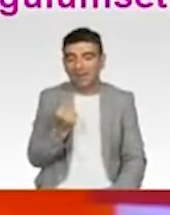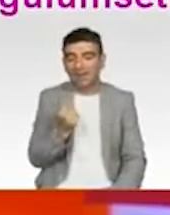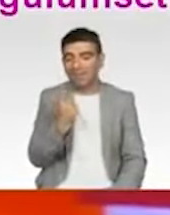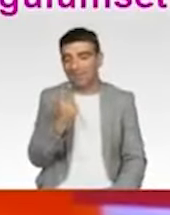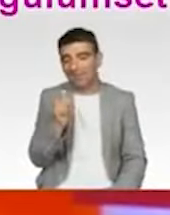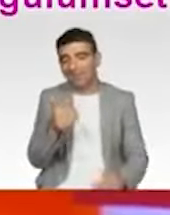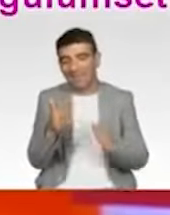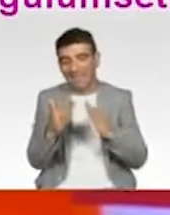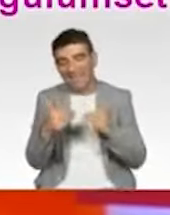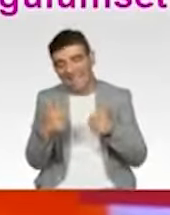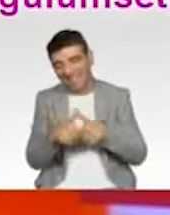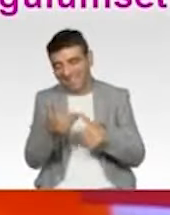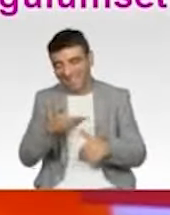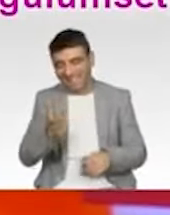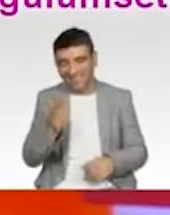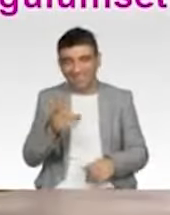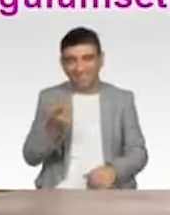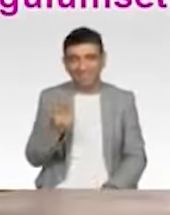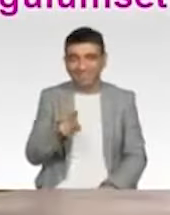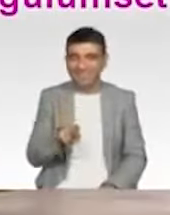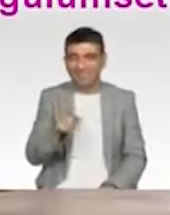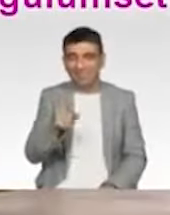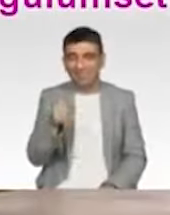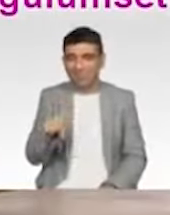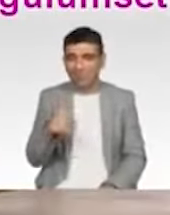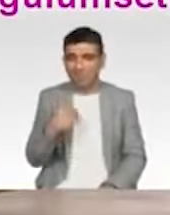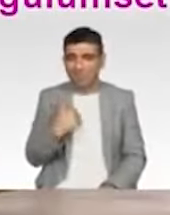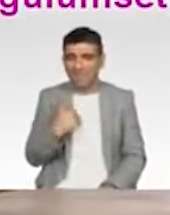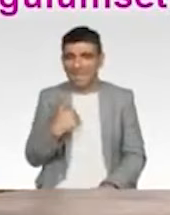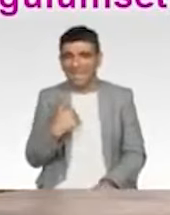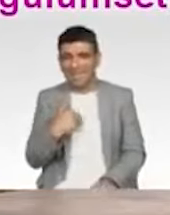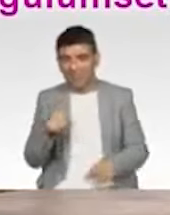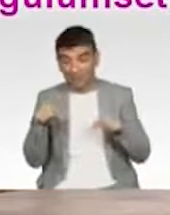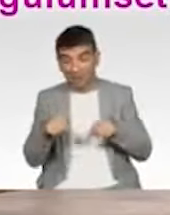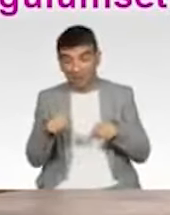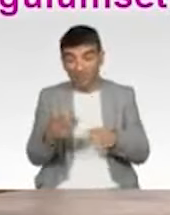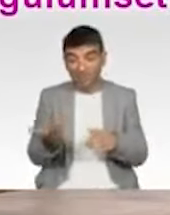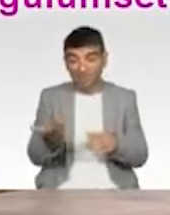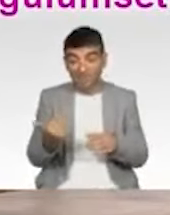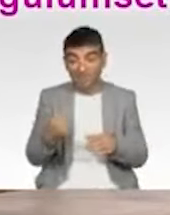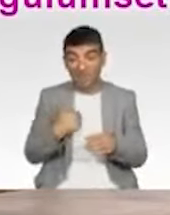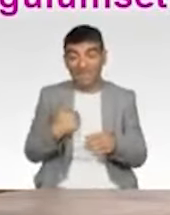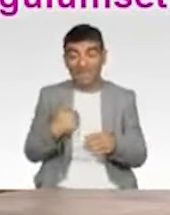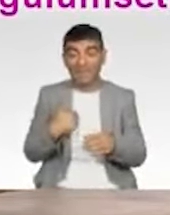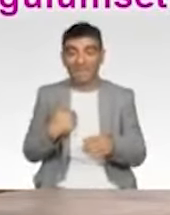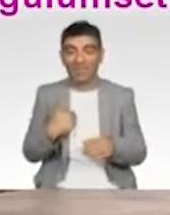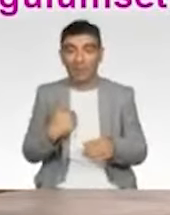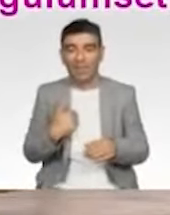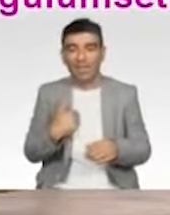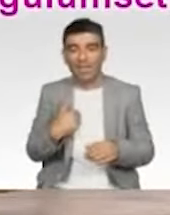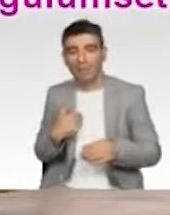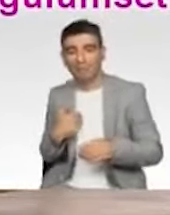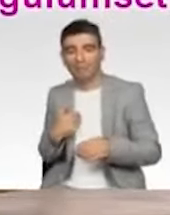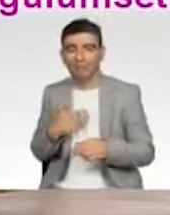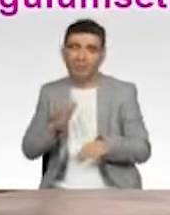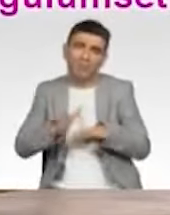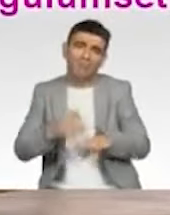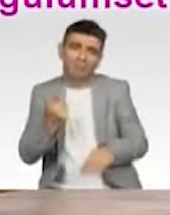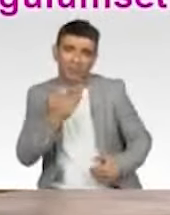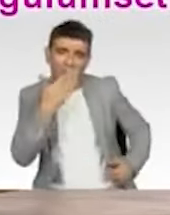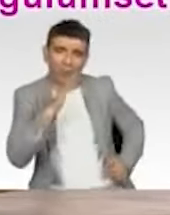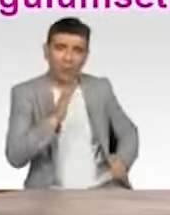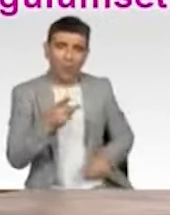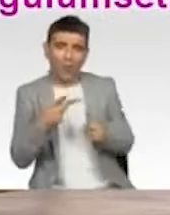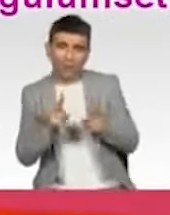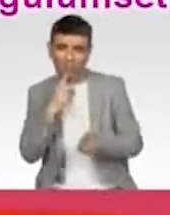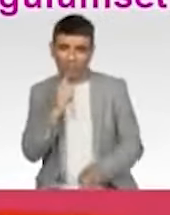gün evlenecek, gidecek, işte ne bileyim kocası olacak falan. Bu bile beni daha şu anda bile beni şey yapıyor. Yani yapacak bir şey yok. Açık sözlü